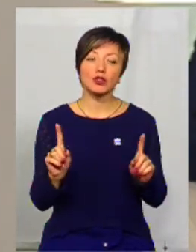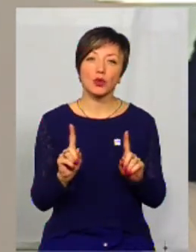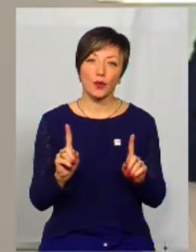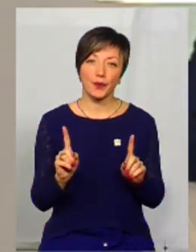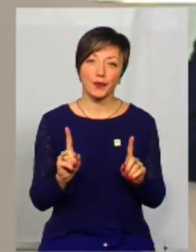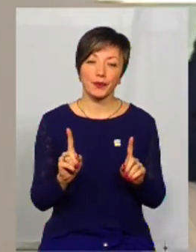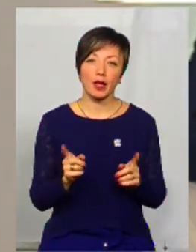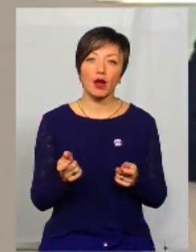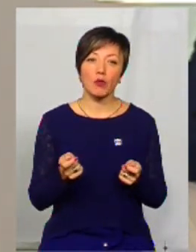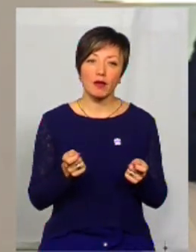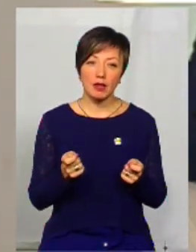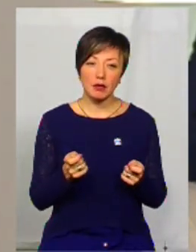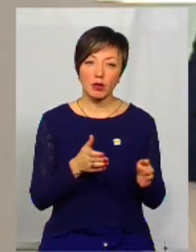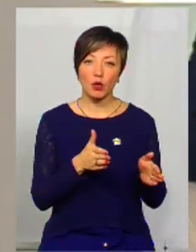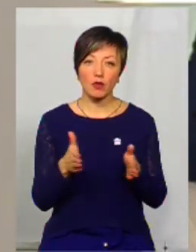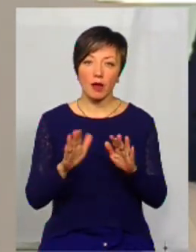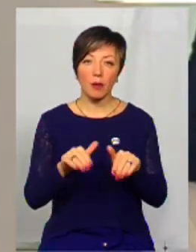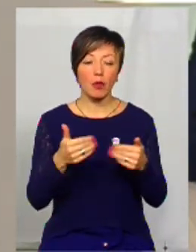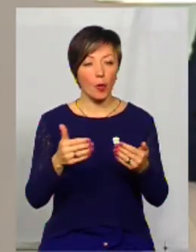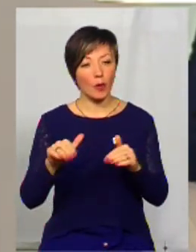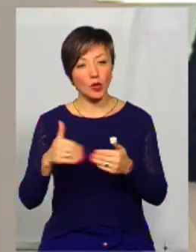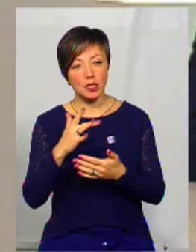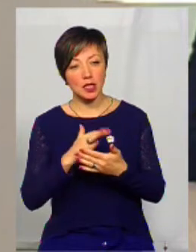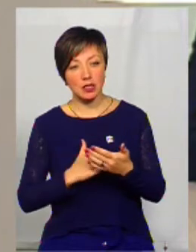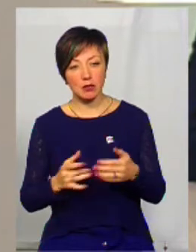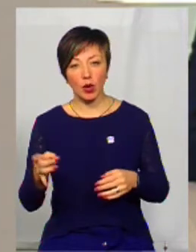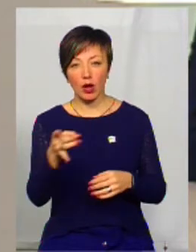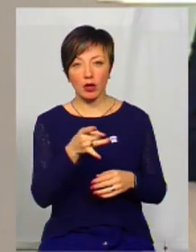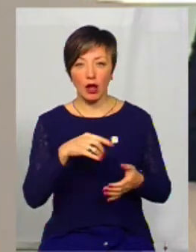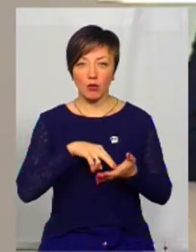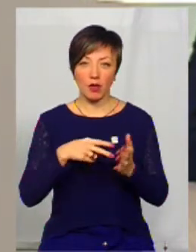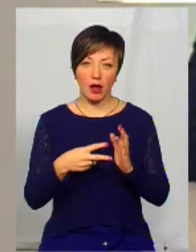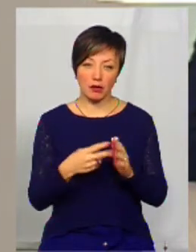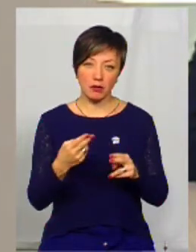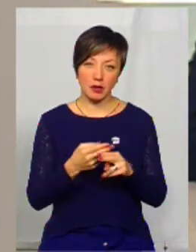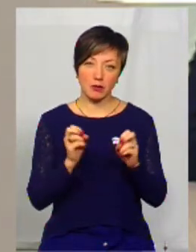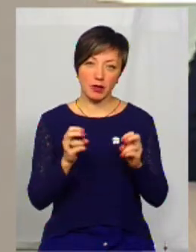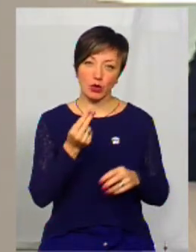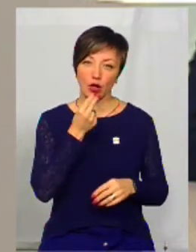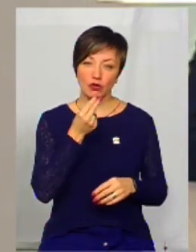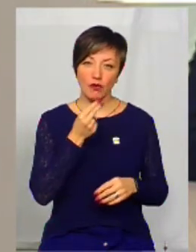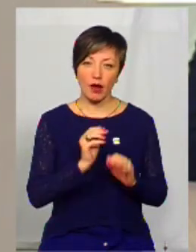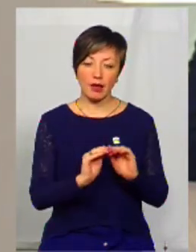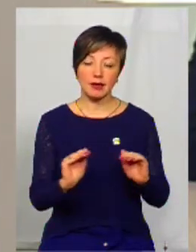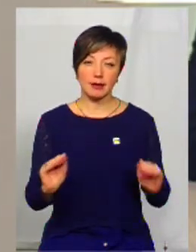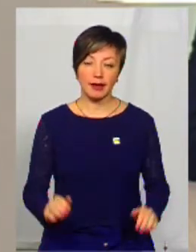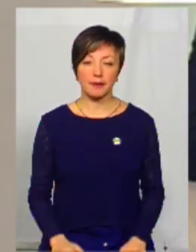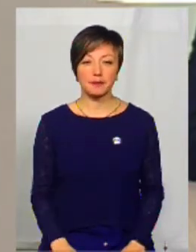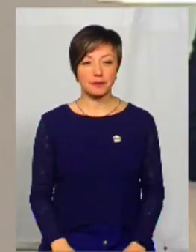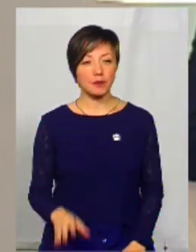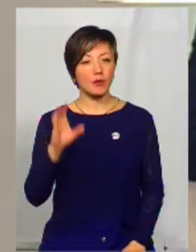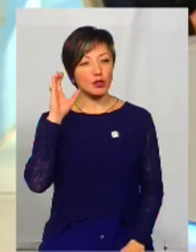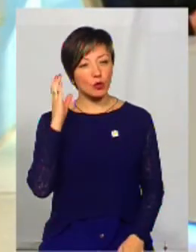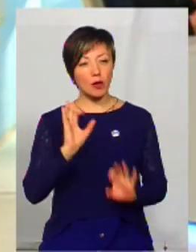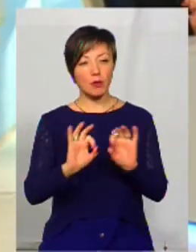що управління підготувало пропозиції щодо регіонального плану з безпечного харчування дітей. Послухаємо